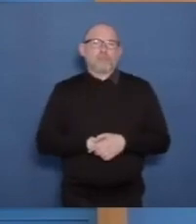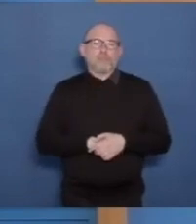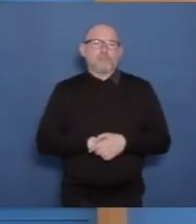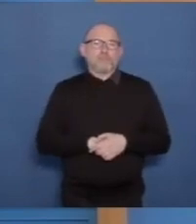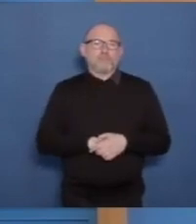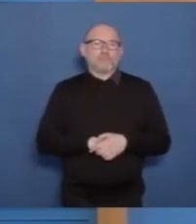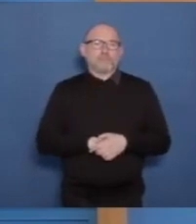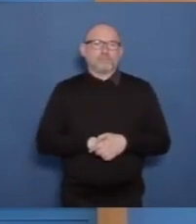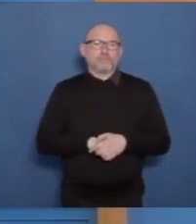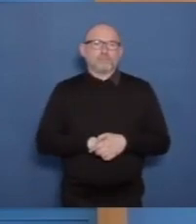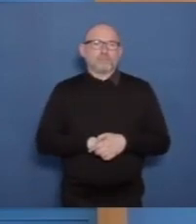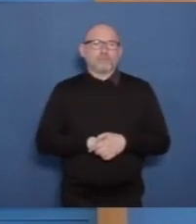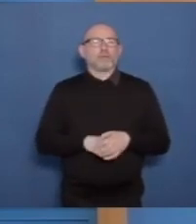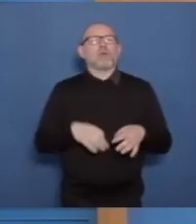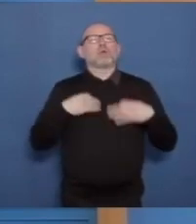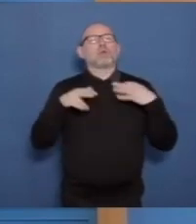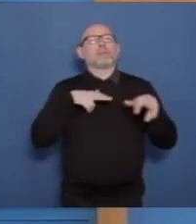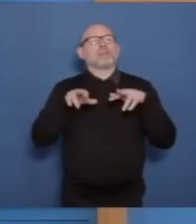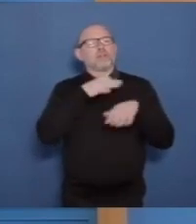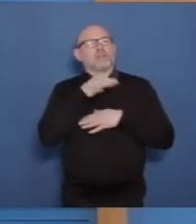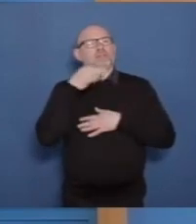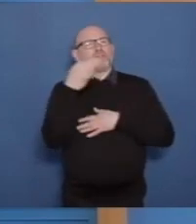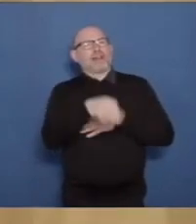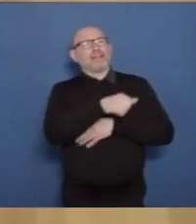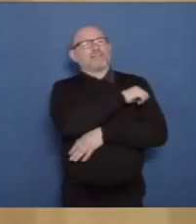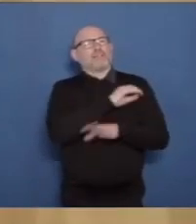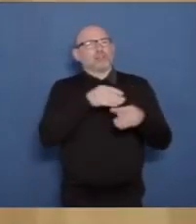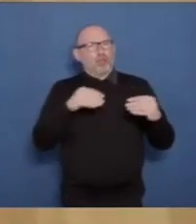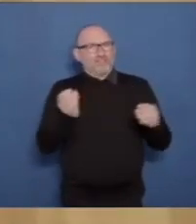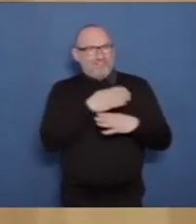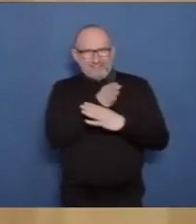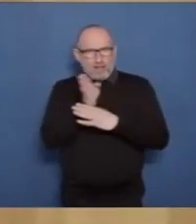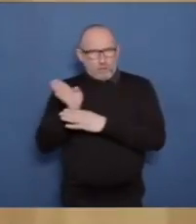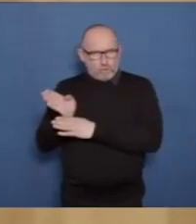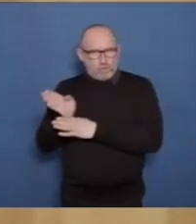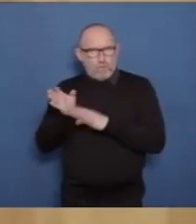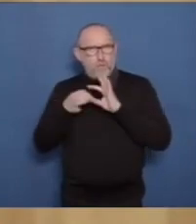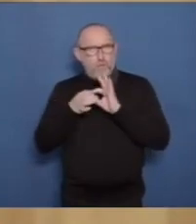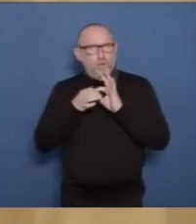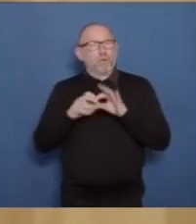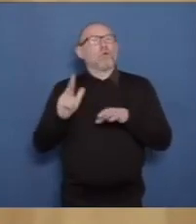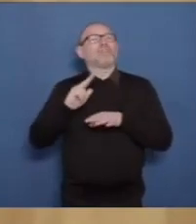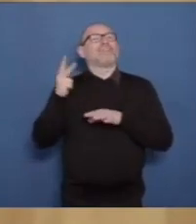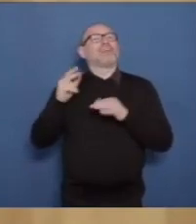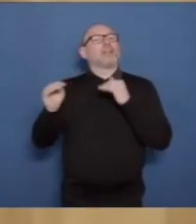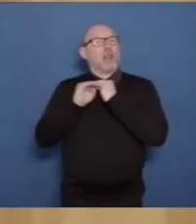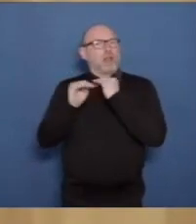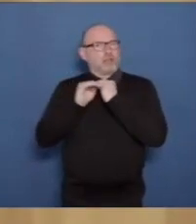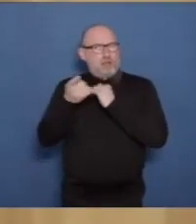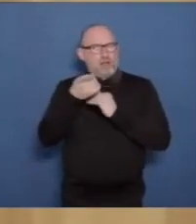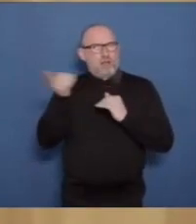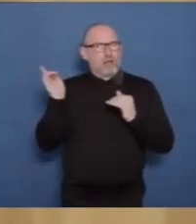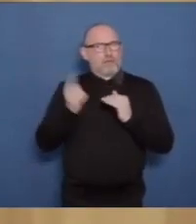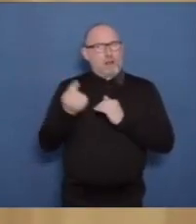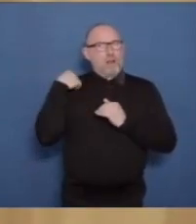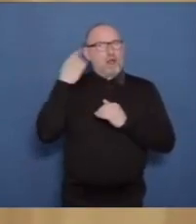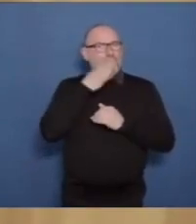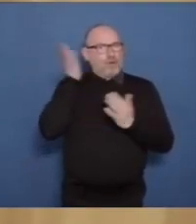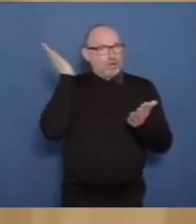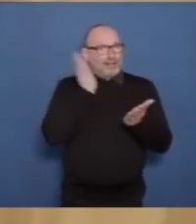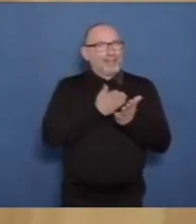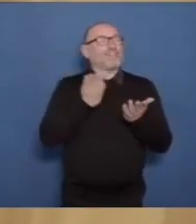Ja, nochmal eine Frage ans Gesundheitsministerium, was die Verteilung von Impfstoffen angeht für Drittländer. Da hat es am Wochenende wieder Aufforderungen gegeben,